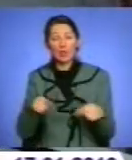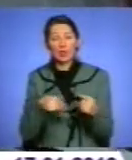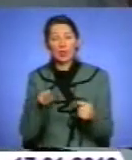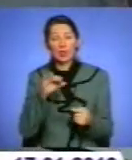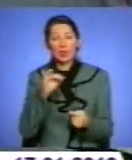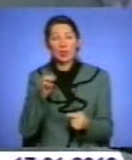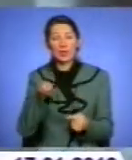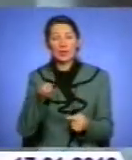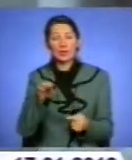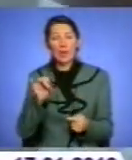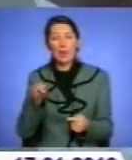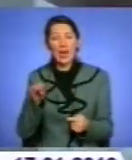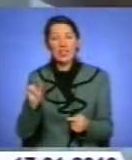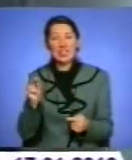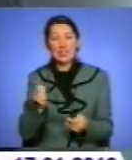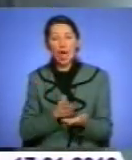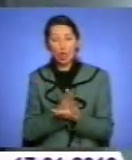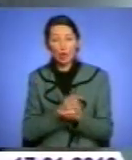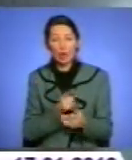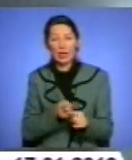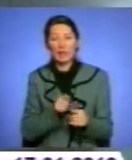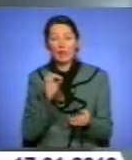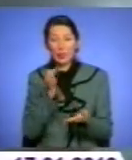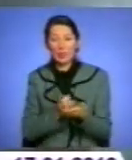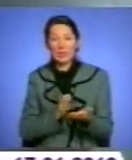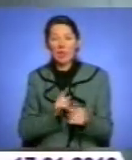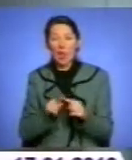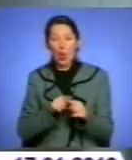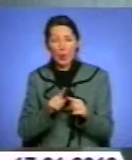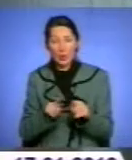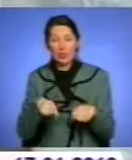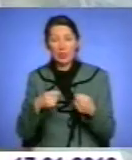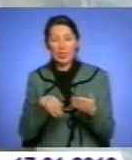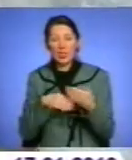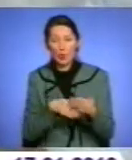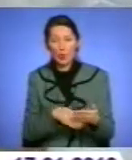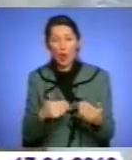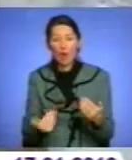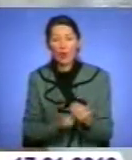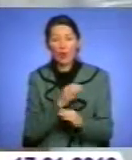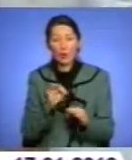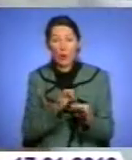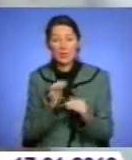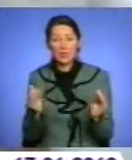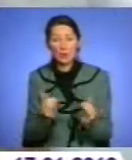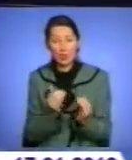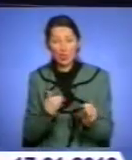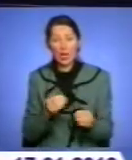саме вони відповідатимуть за оперативність надання медичної допомоги. Новий проект, упевнені в уряді, збереже життя багатьох